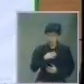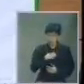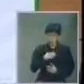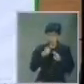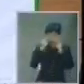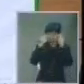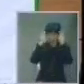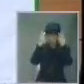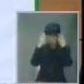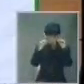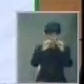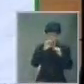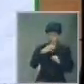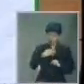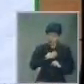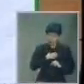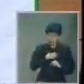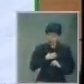านนายกนะครับว่า